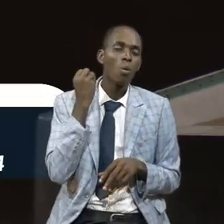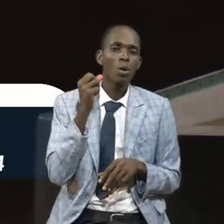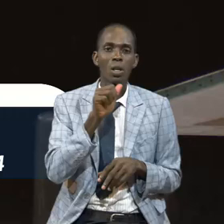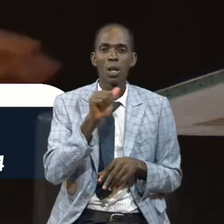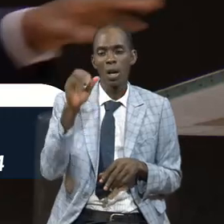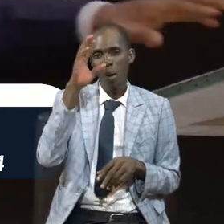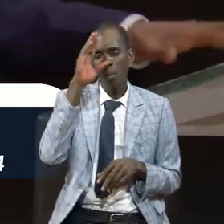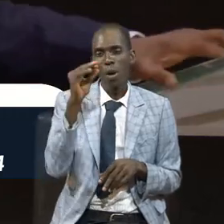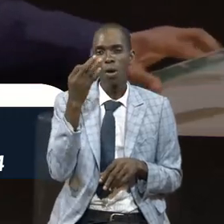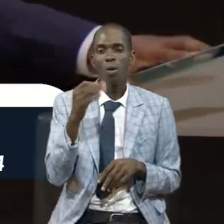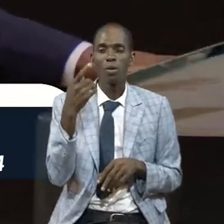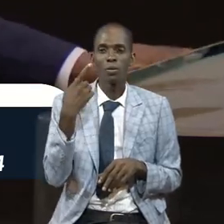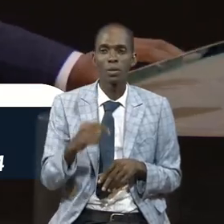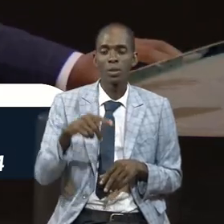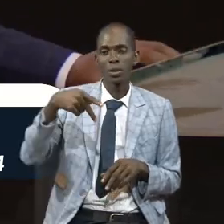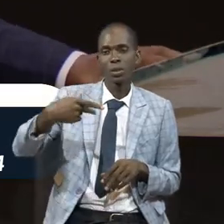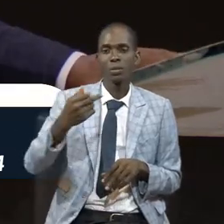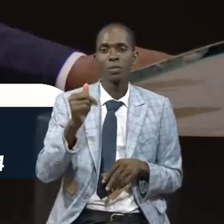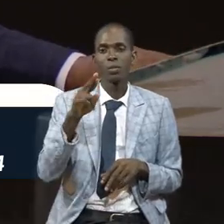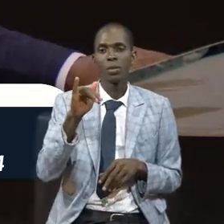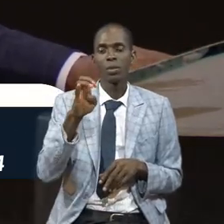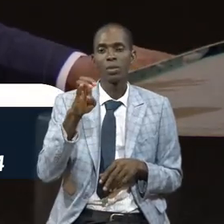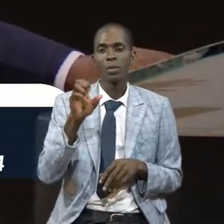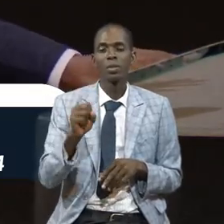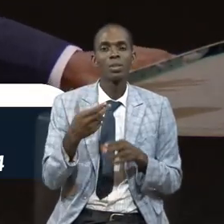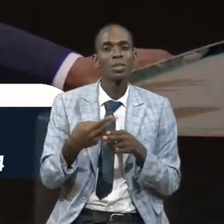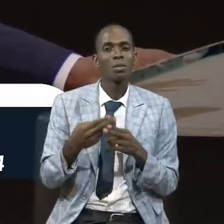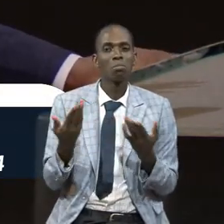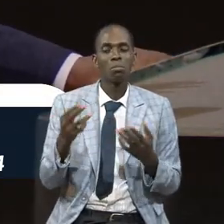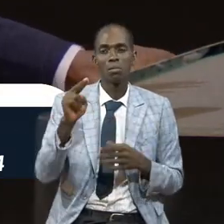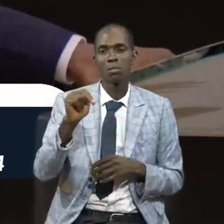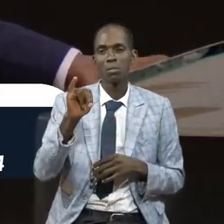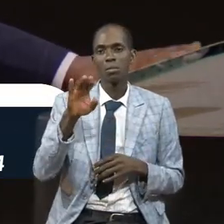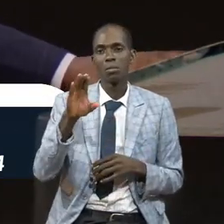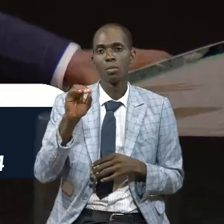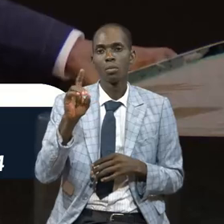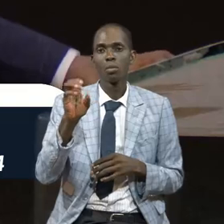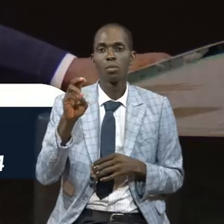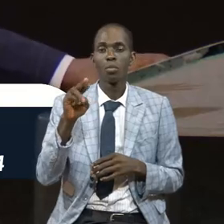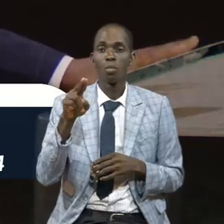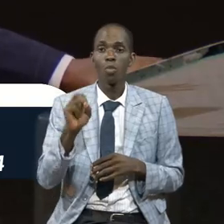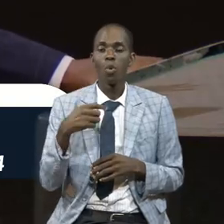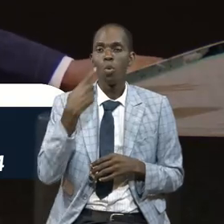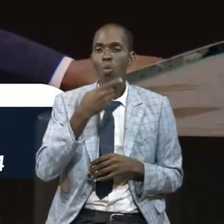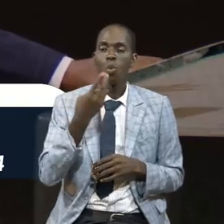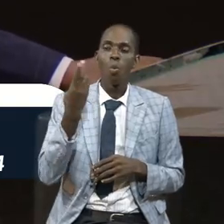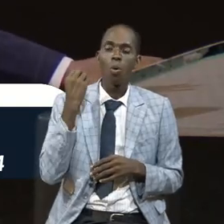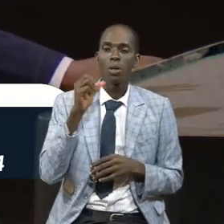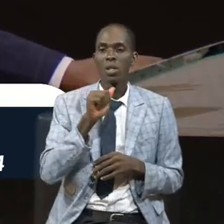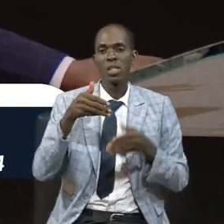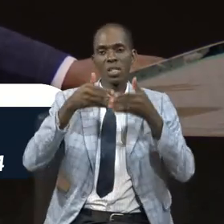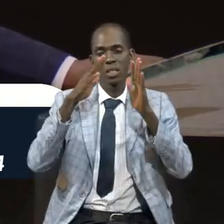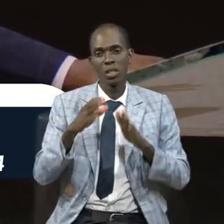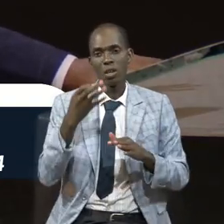verset 1. Mais il y eut un homme d'entre les pharisiens, nommé Nicodème, un